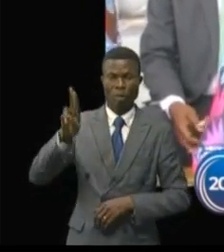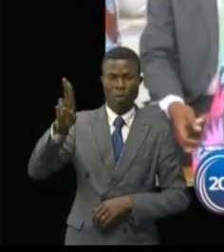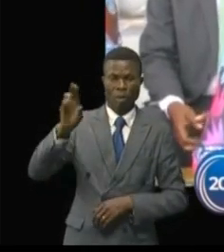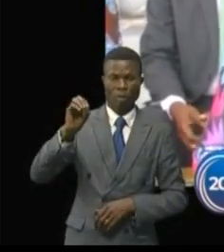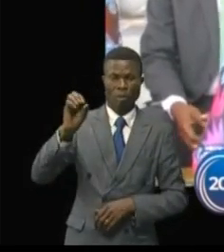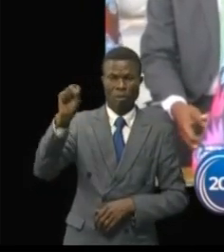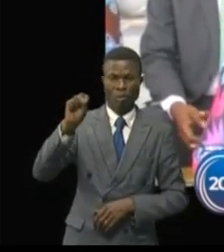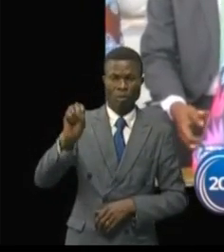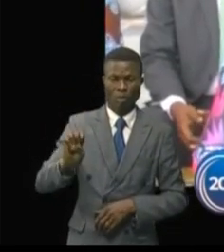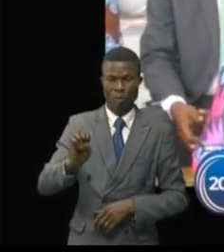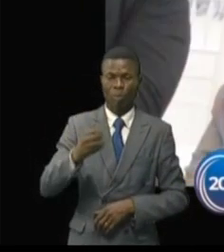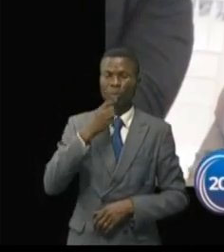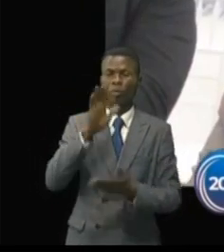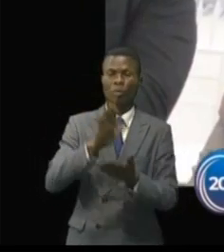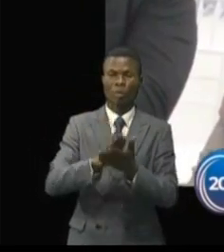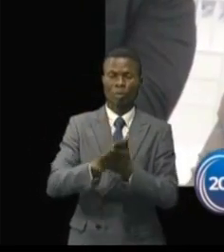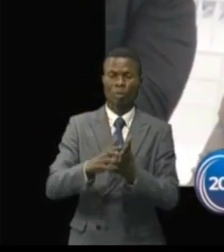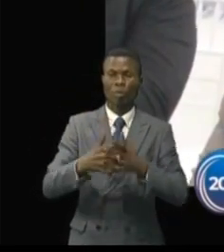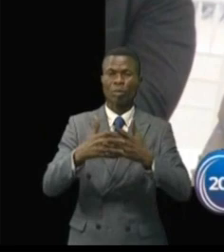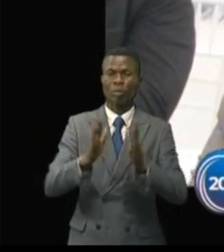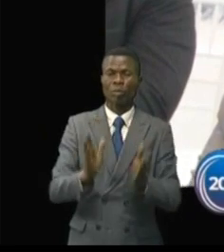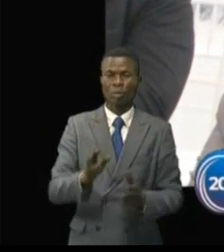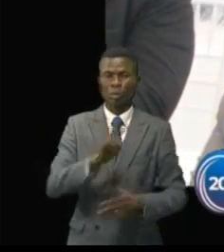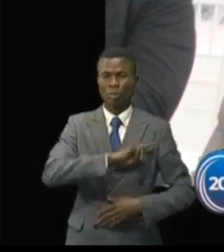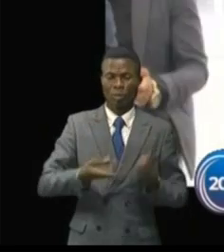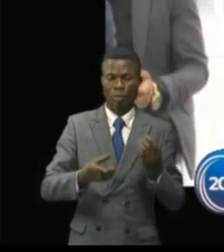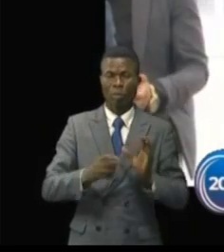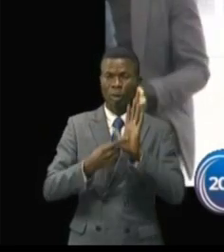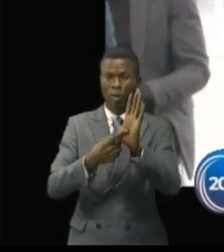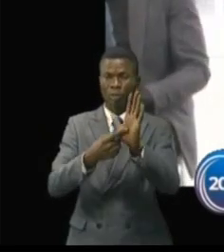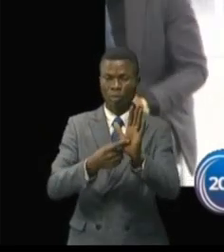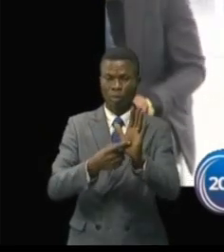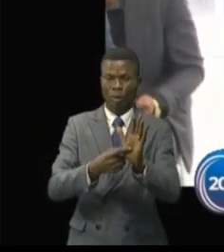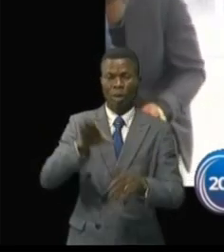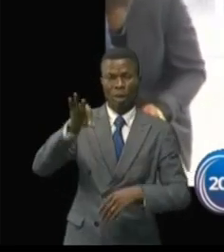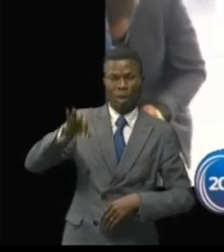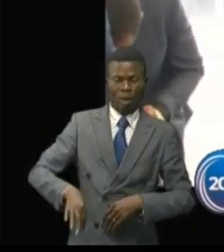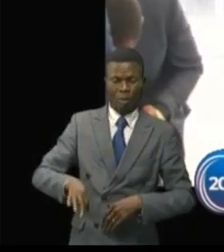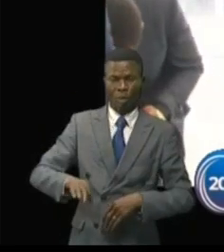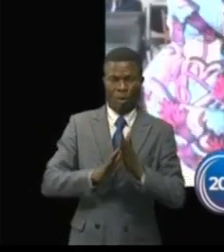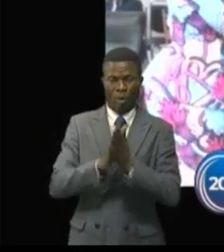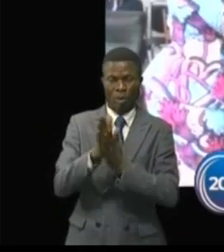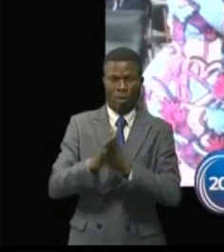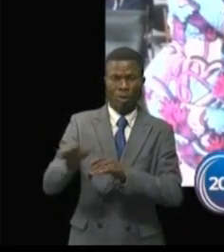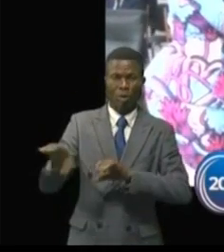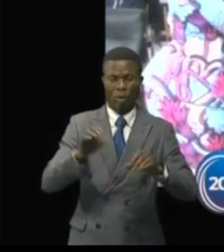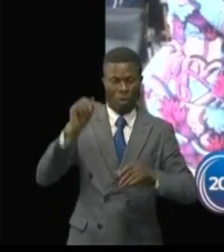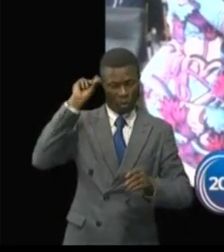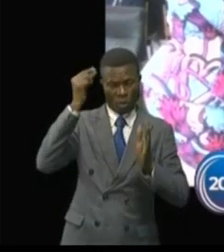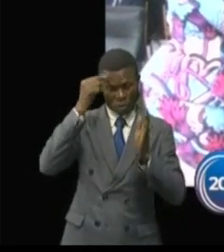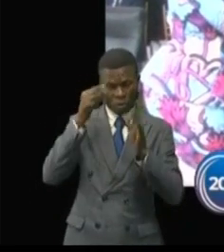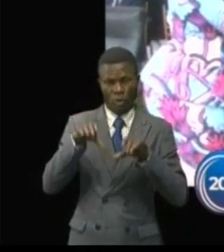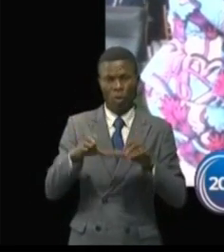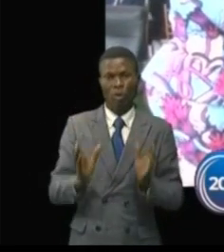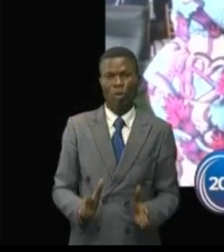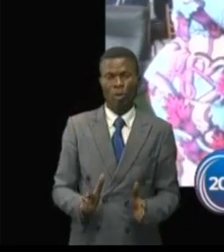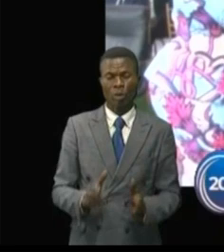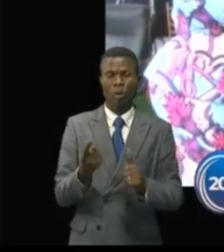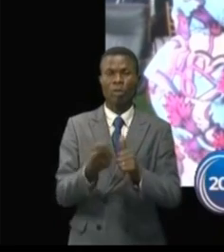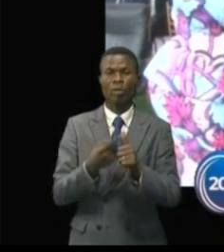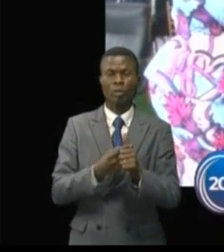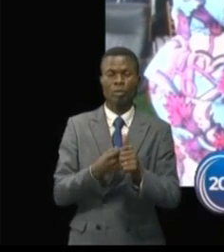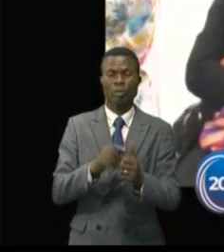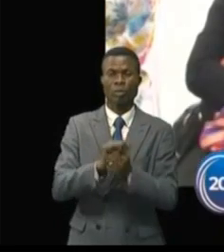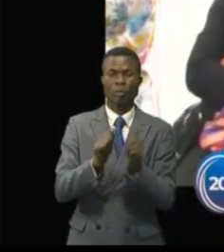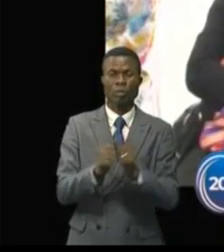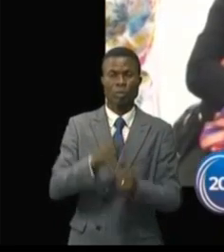a remercié les partenaires de la RDC qui prouvent à suffisance l'intérêt qu'ils portent à l'action du gouvernement congolais, particulièrement dans les